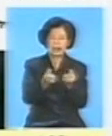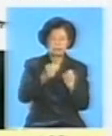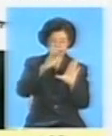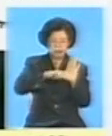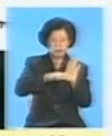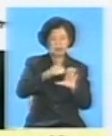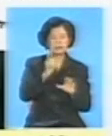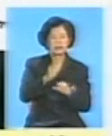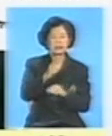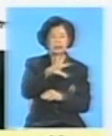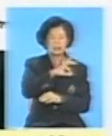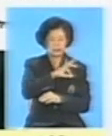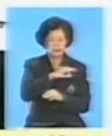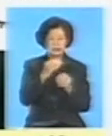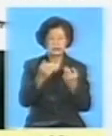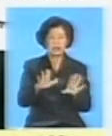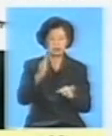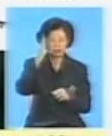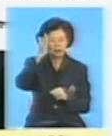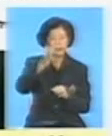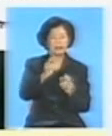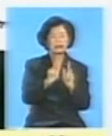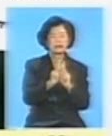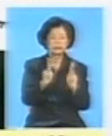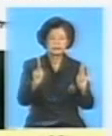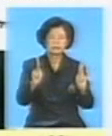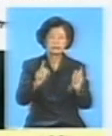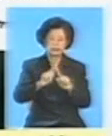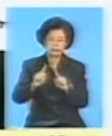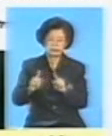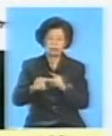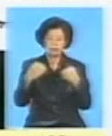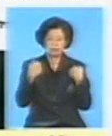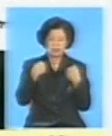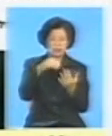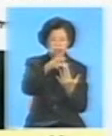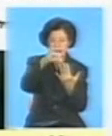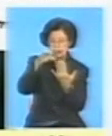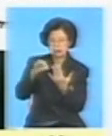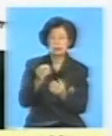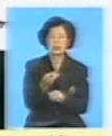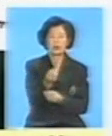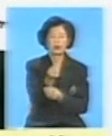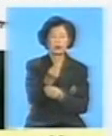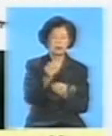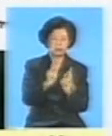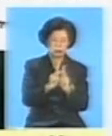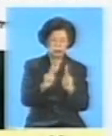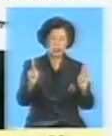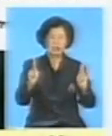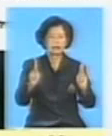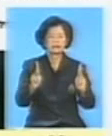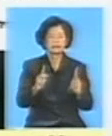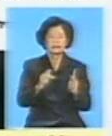เป็นสมาชิกไปแล้วนะครับซึ่งระยะต่อไปนั้นคณะกรรมการต่างๆก็จะมีการคัดสรรมาให้ได้โดยเร็วคณะกรรมการอีกอันหนึ่ง